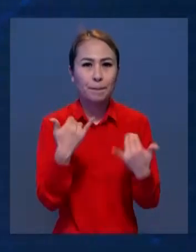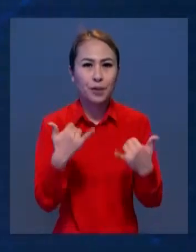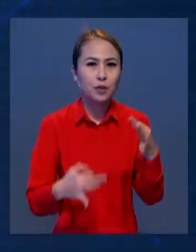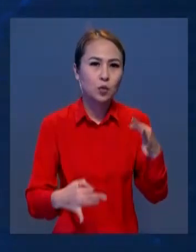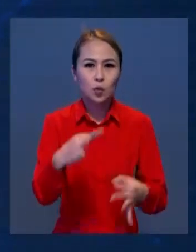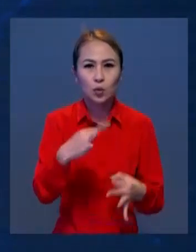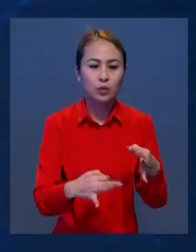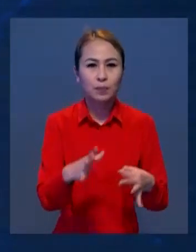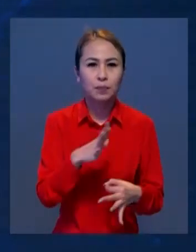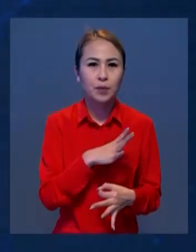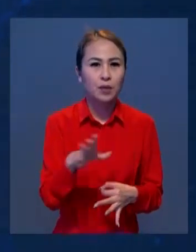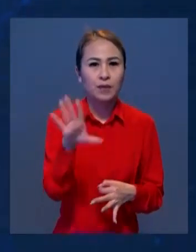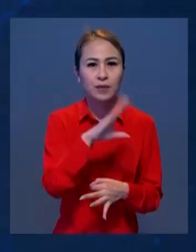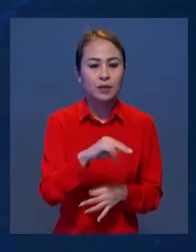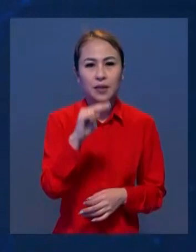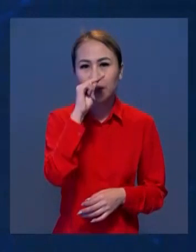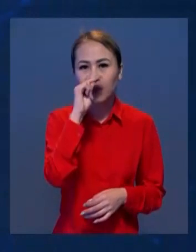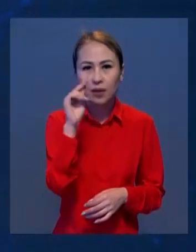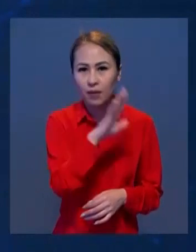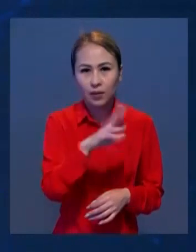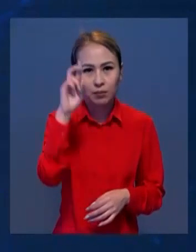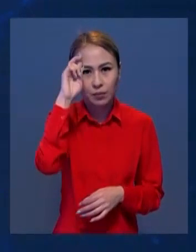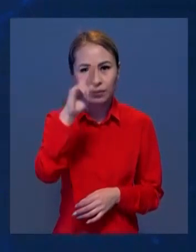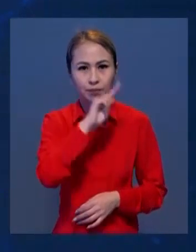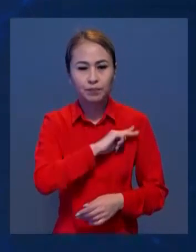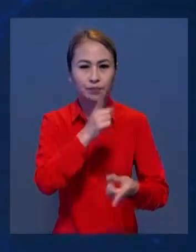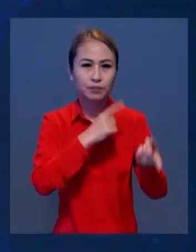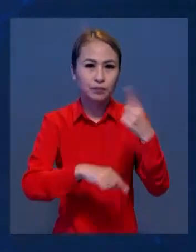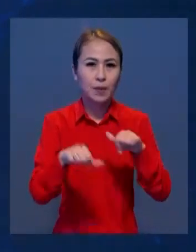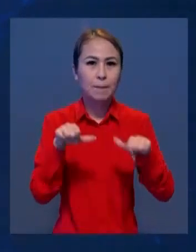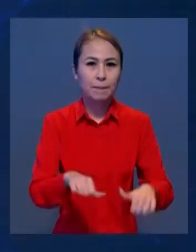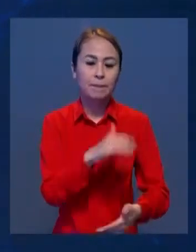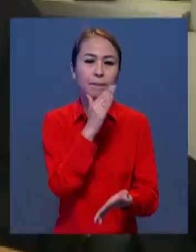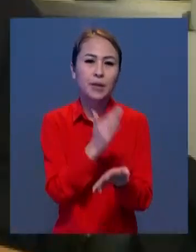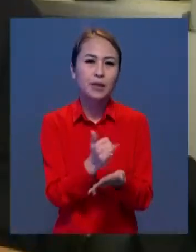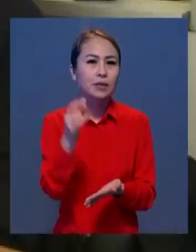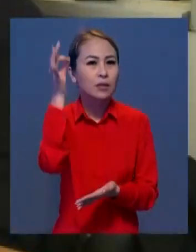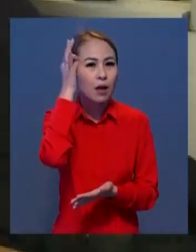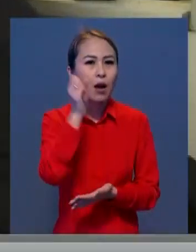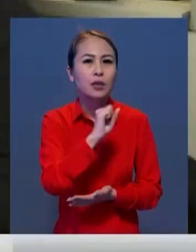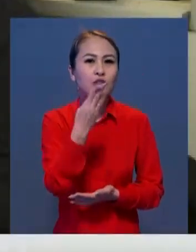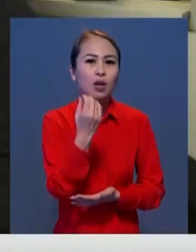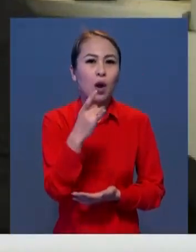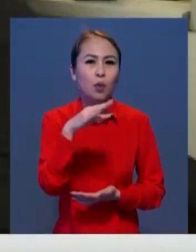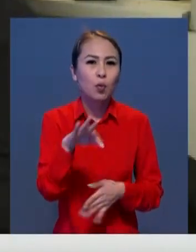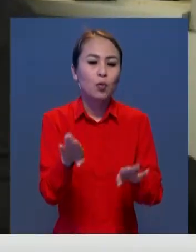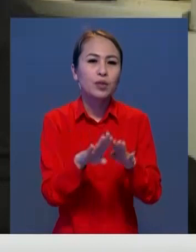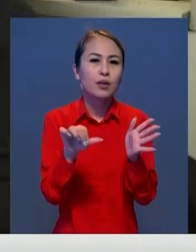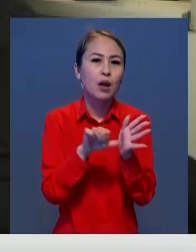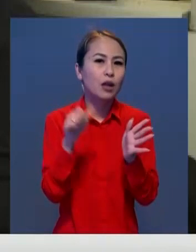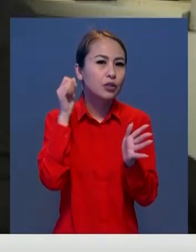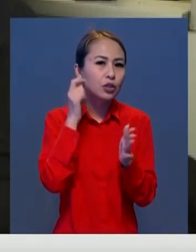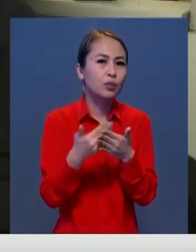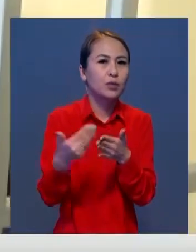сот залынан ақталып шықты. Енді оның мемлекеттік қызметке қайта кірісуге құқығы бар. Естеріңізге сала кетсек, Анатолий Шкарупа